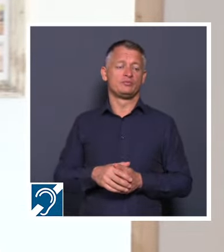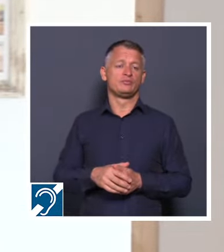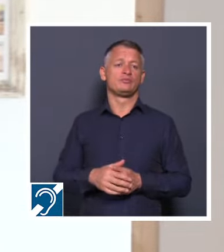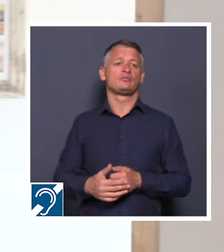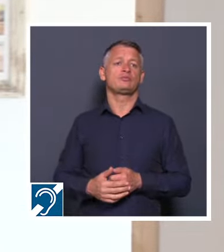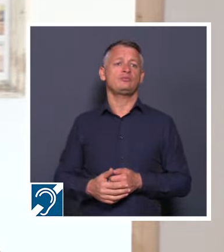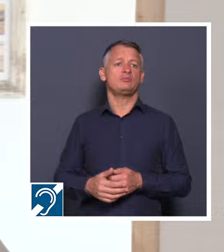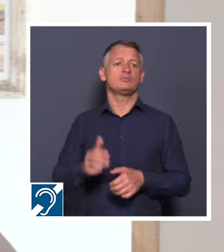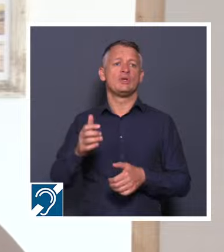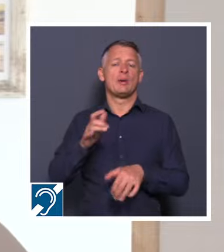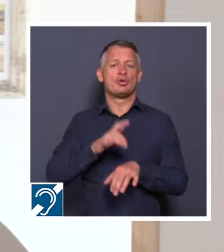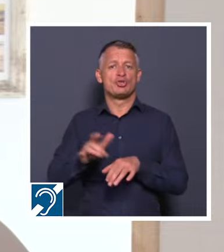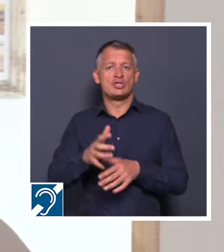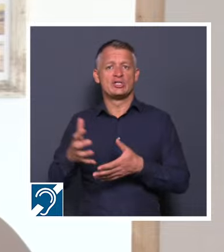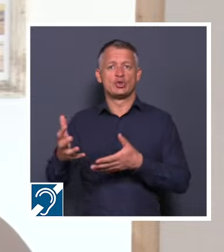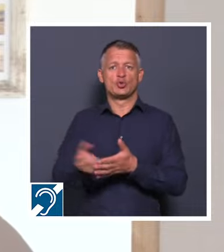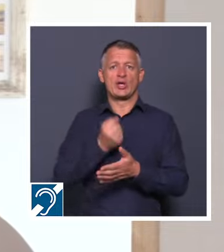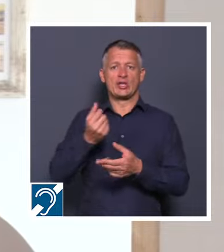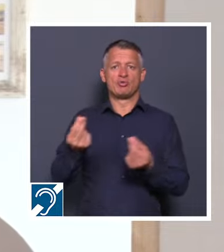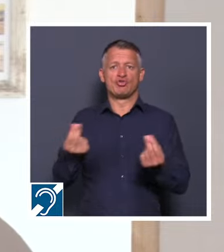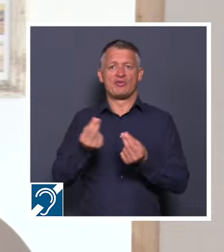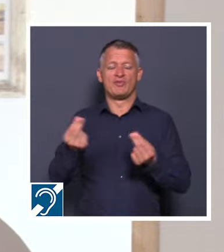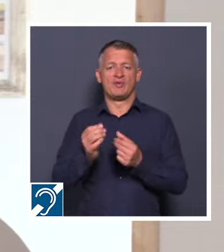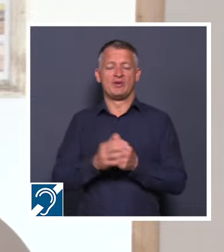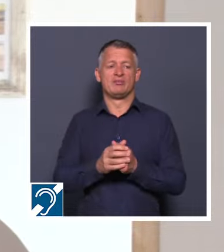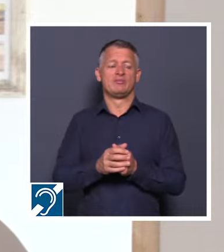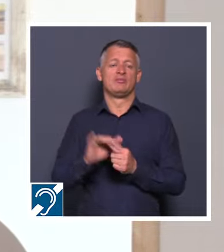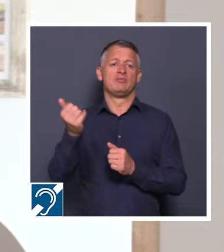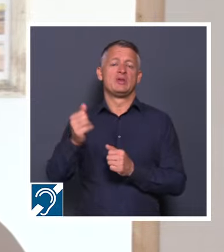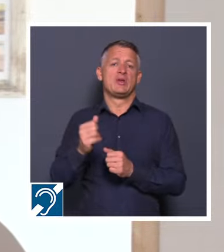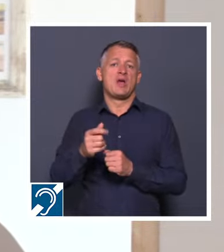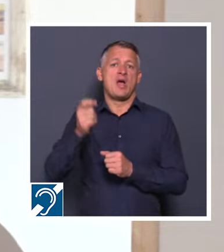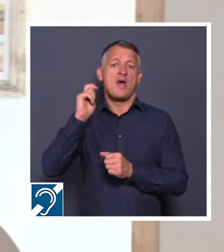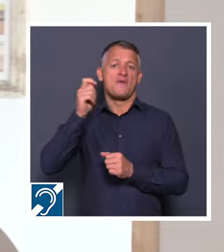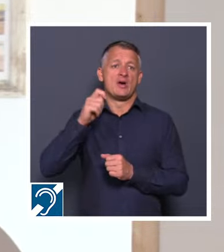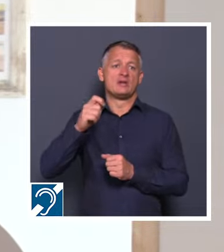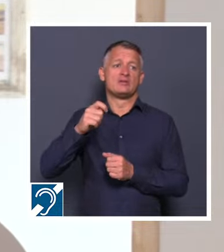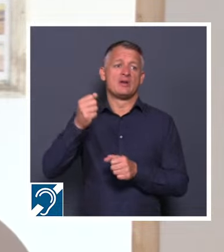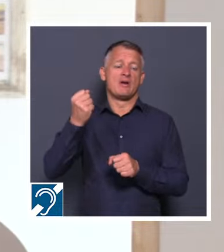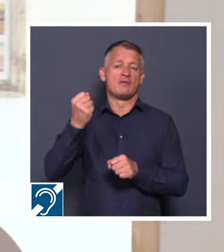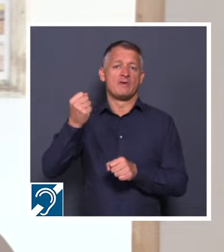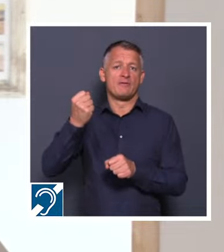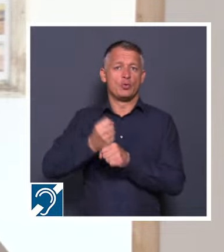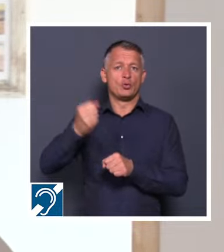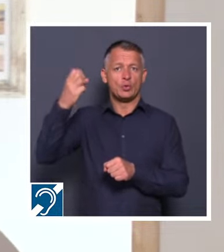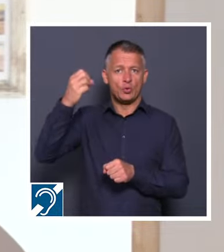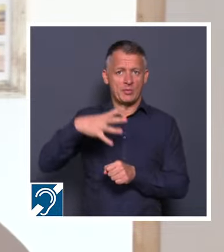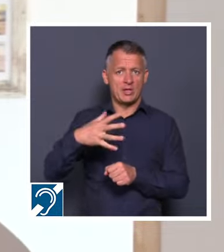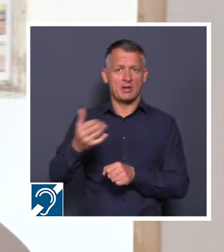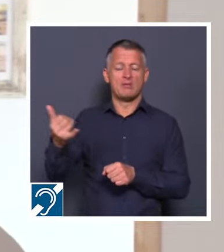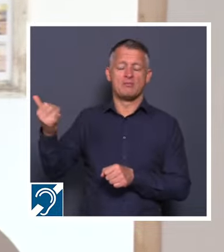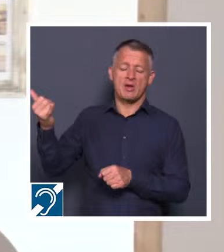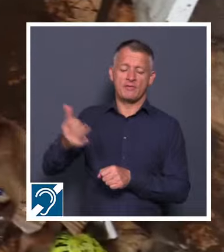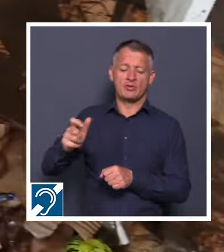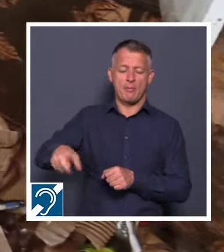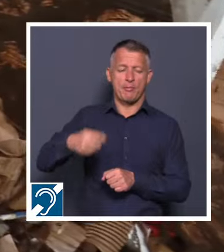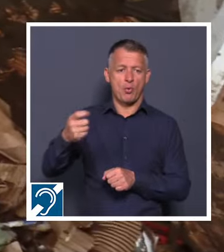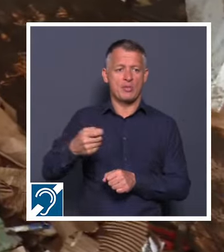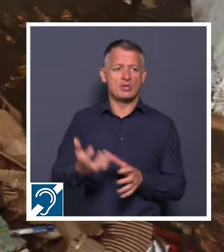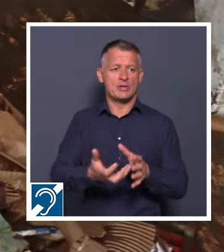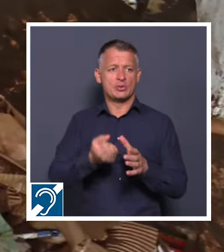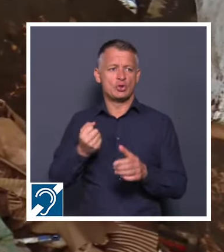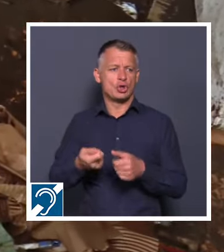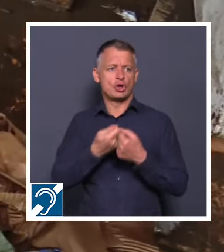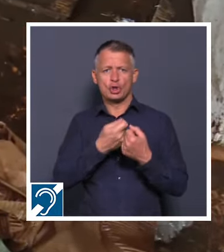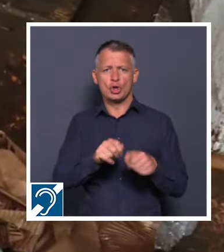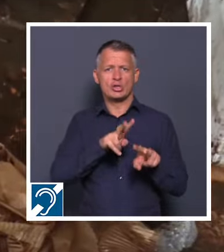să scoatem ceva, într-un final s-a luminat afară și au venit și pompieri, am scos fetița în albia de acolo. Tot,